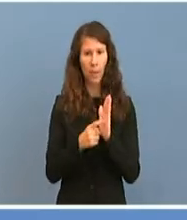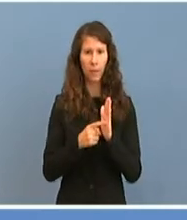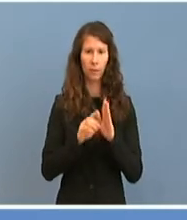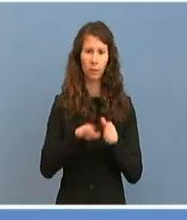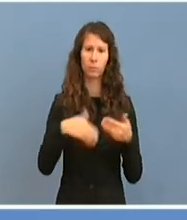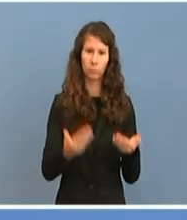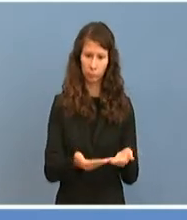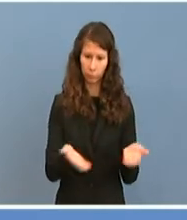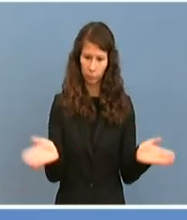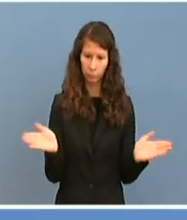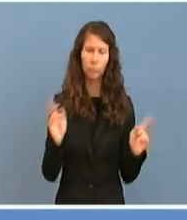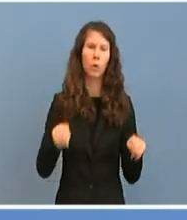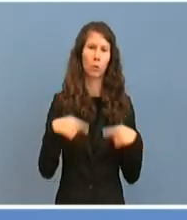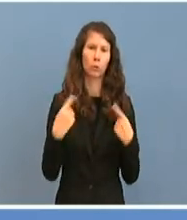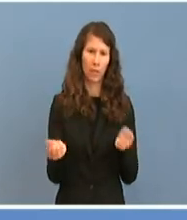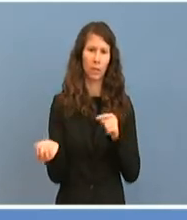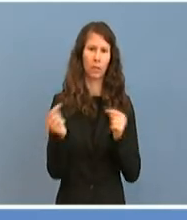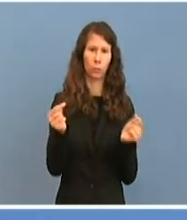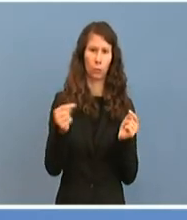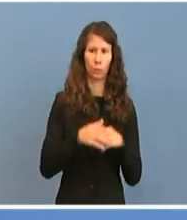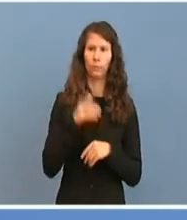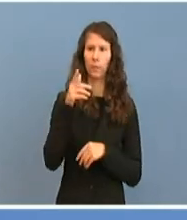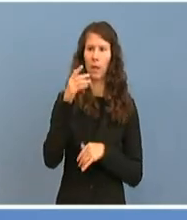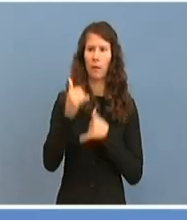bin ich bei Frau Ludwig.